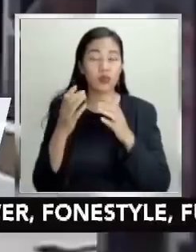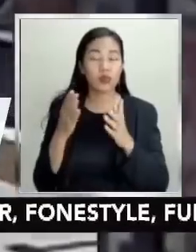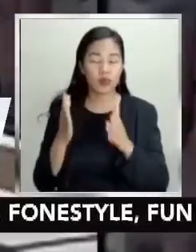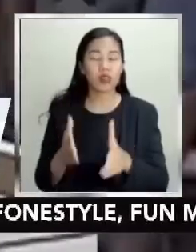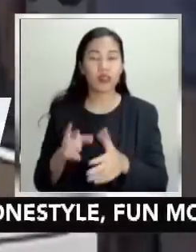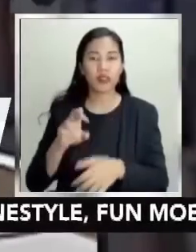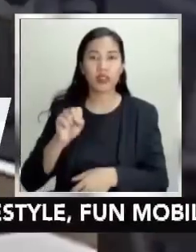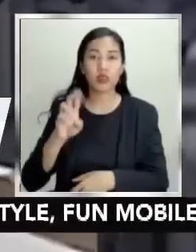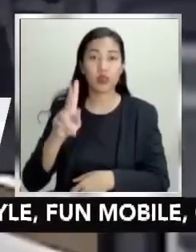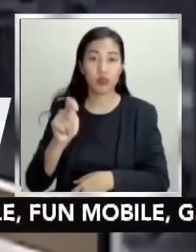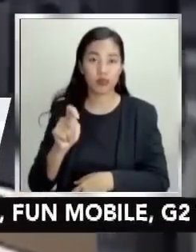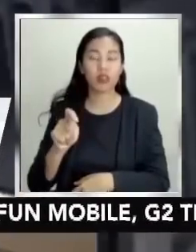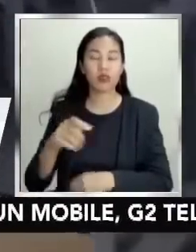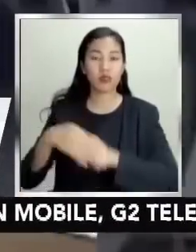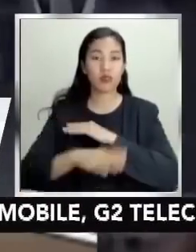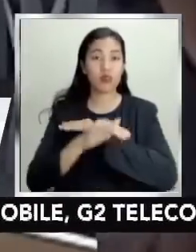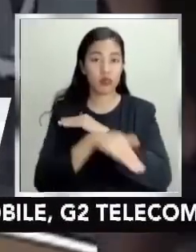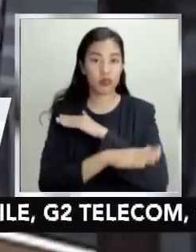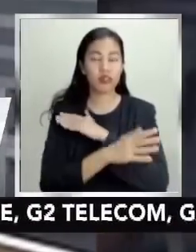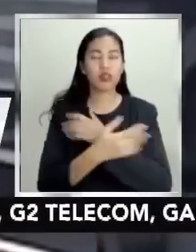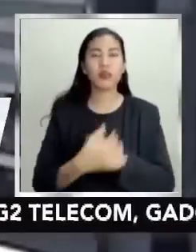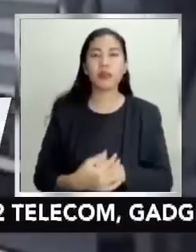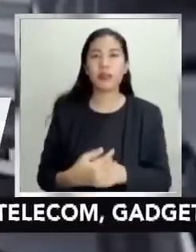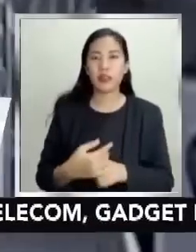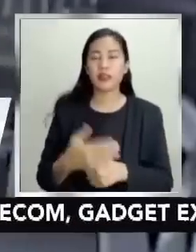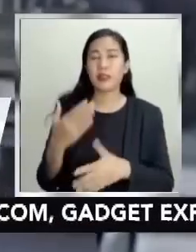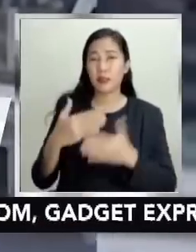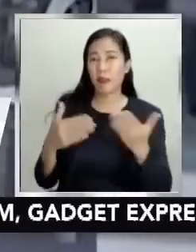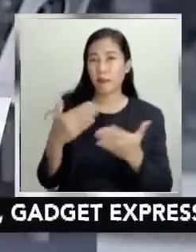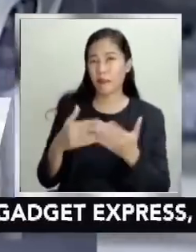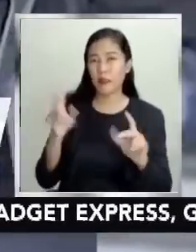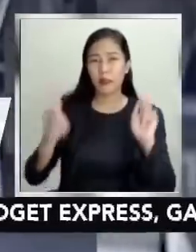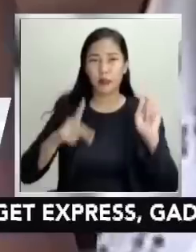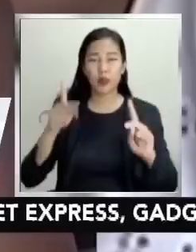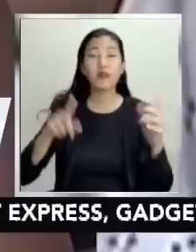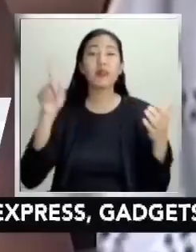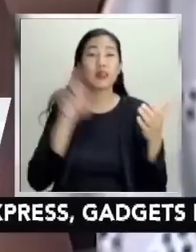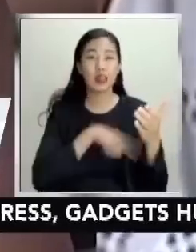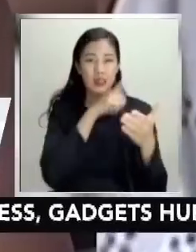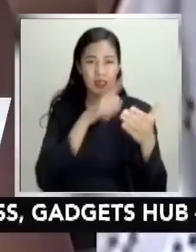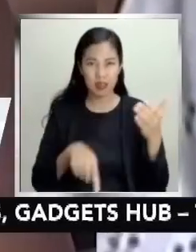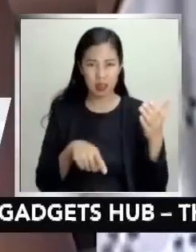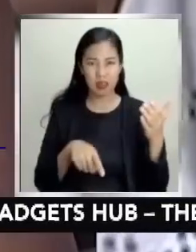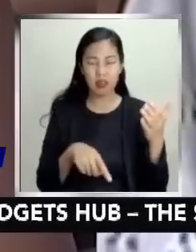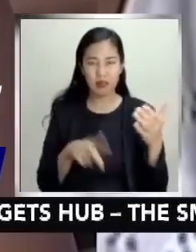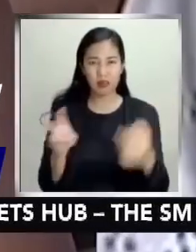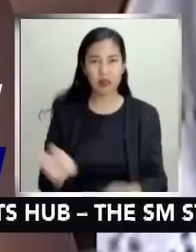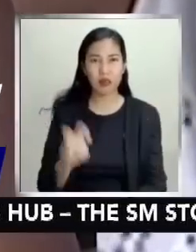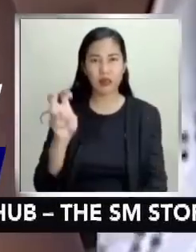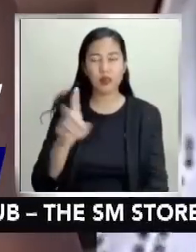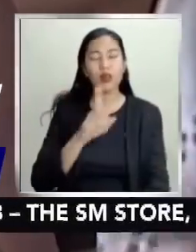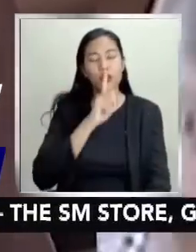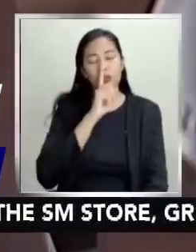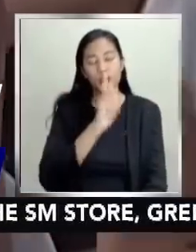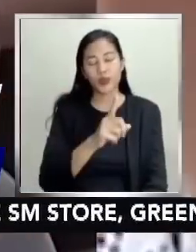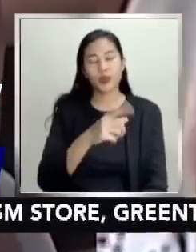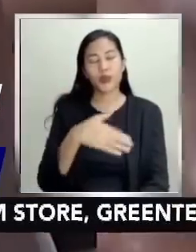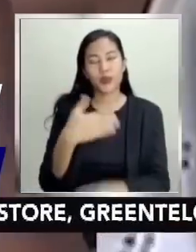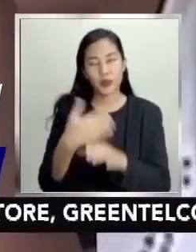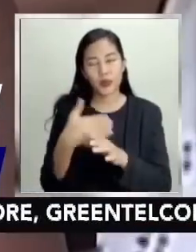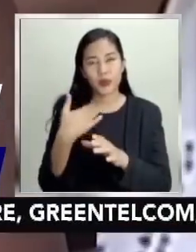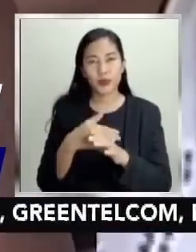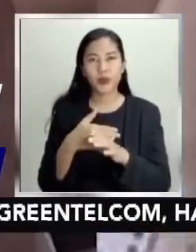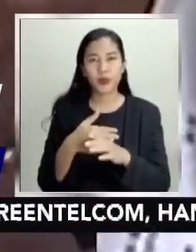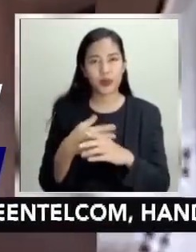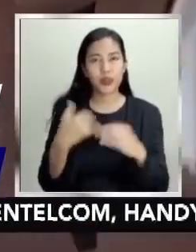ang nagpakansela ng booking para sa long weekend. Well, it's malaki talaga effect niyan. As you see, right now, laki-laki ng